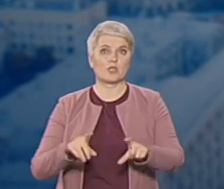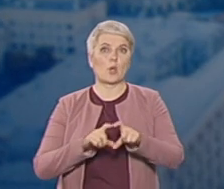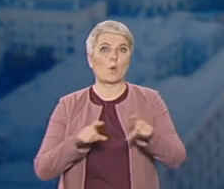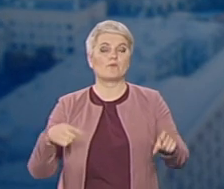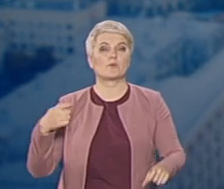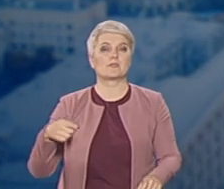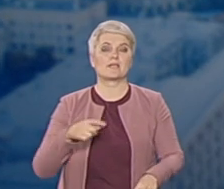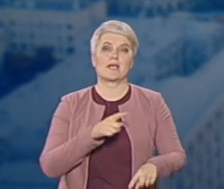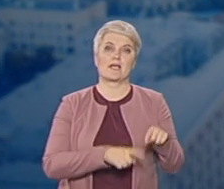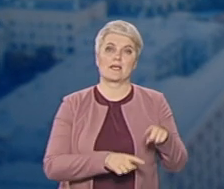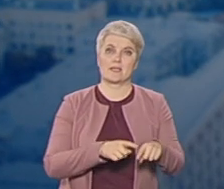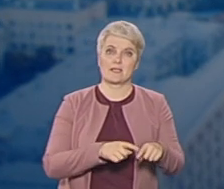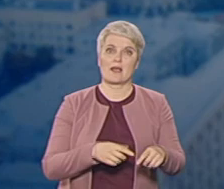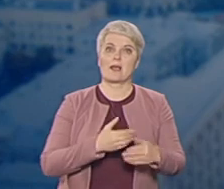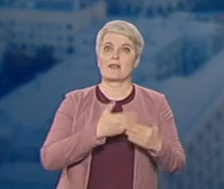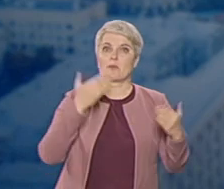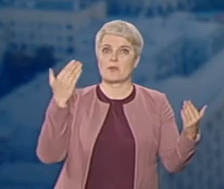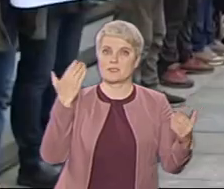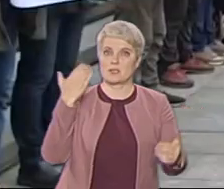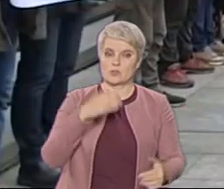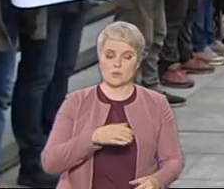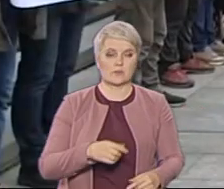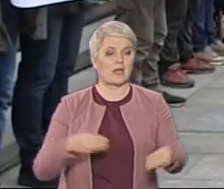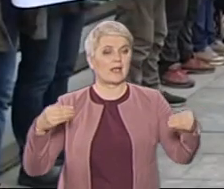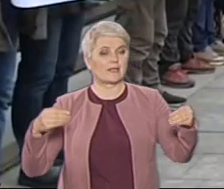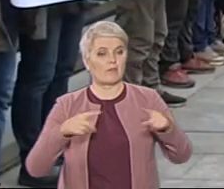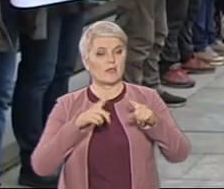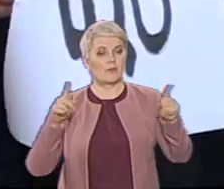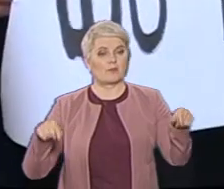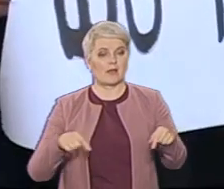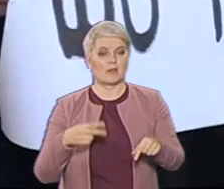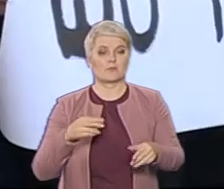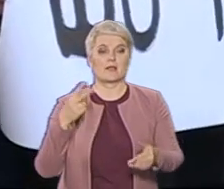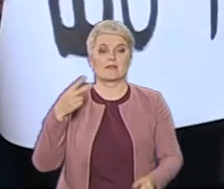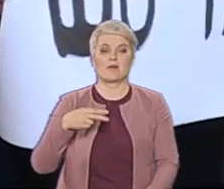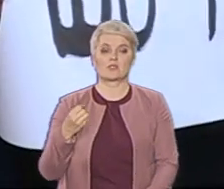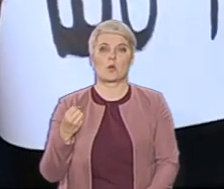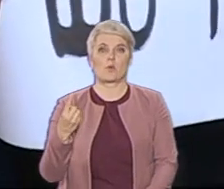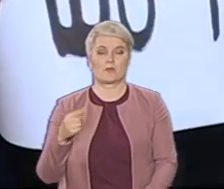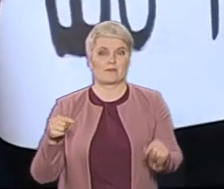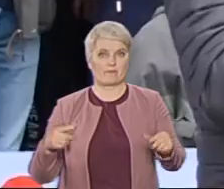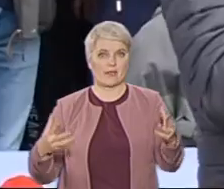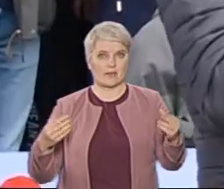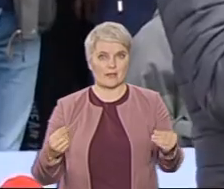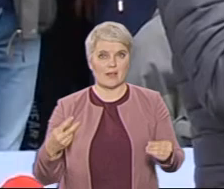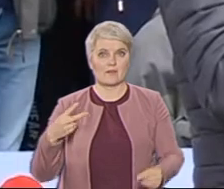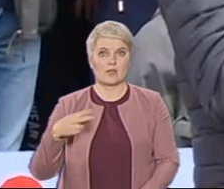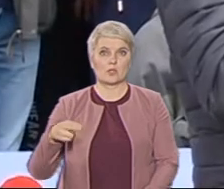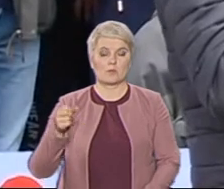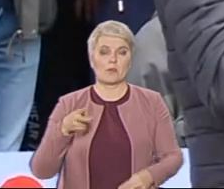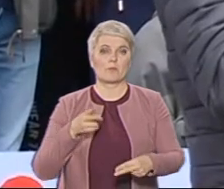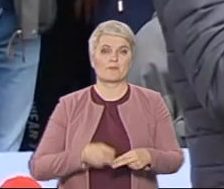Гідності, правозахисники. На плакатах, що тримали у руках, написано 2011. Саме в цей день, 20 листопада,